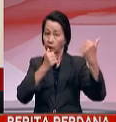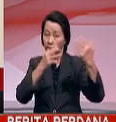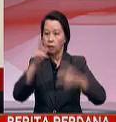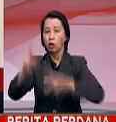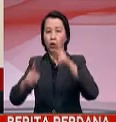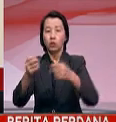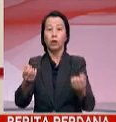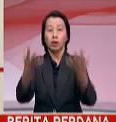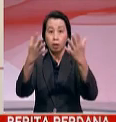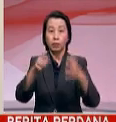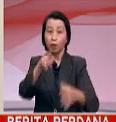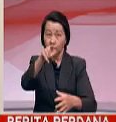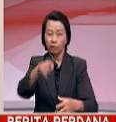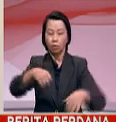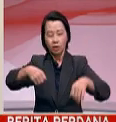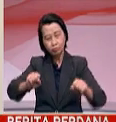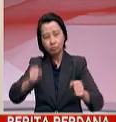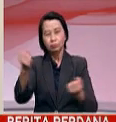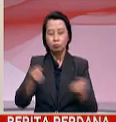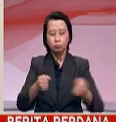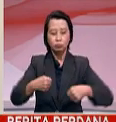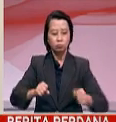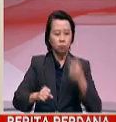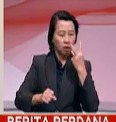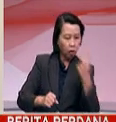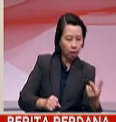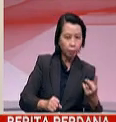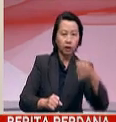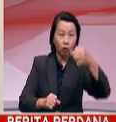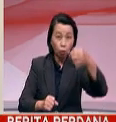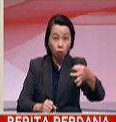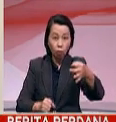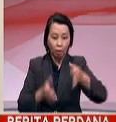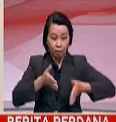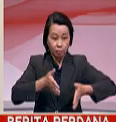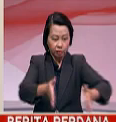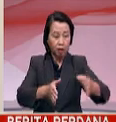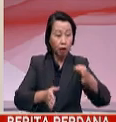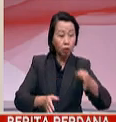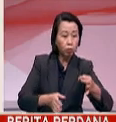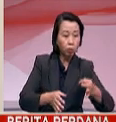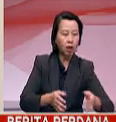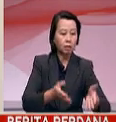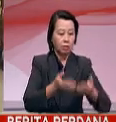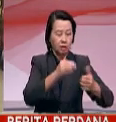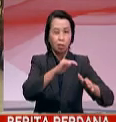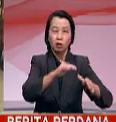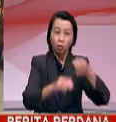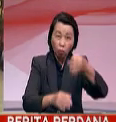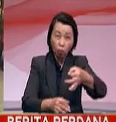orang ramai pun kalau ada terjumpa mana-mana pothole, maklumkan kita dengan segera.